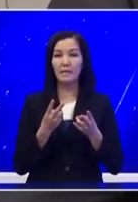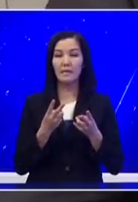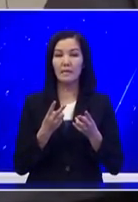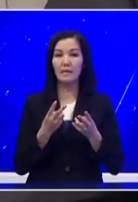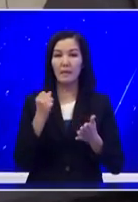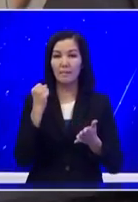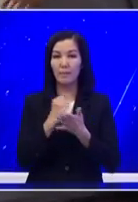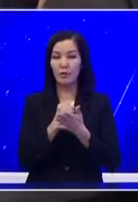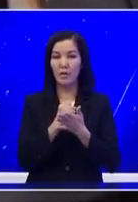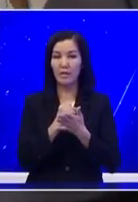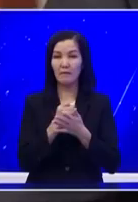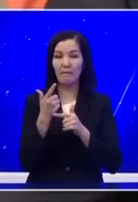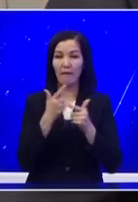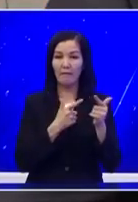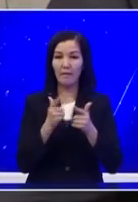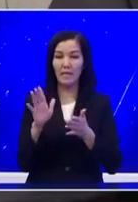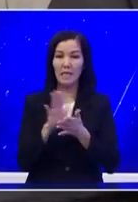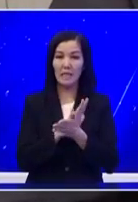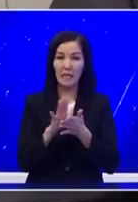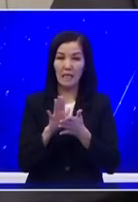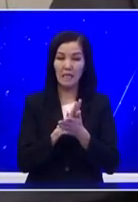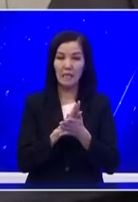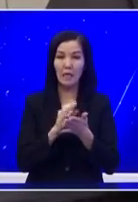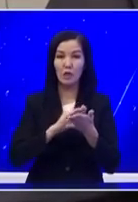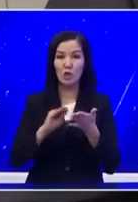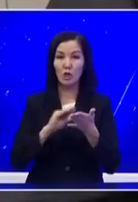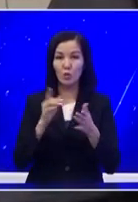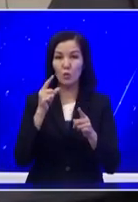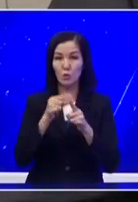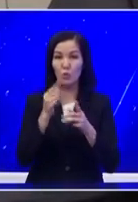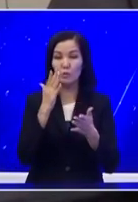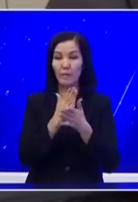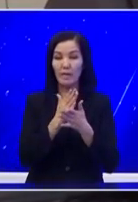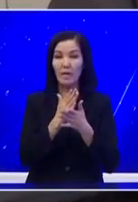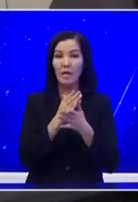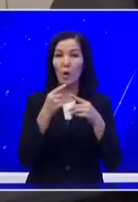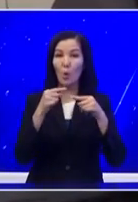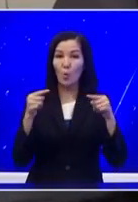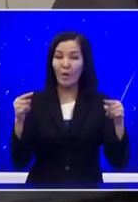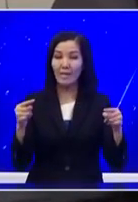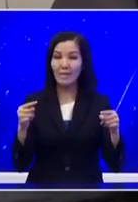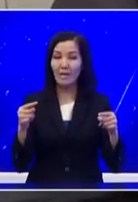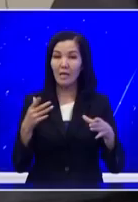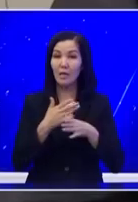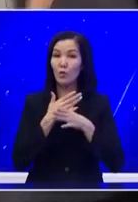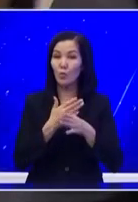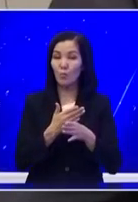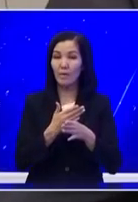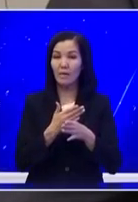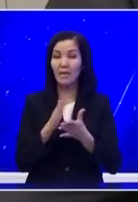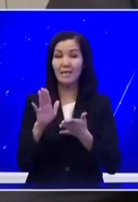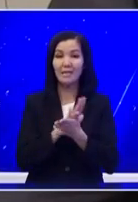әзірледік. Ол жерде печатта тегін деген жаңағы жазуы бар. Яғни гуманитарлық деген бұл дәрі-дәрмектер,